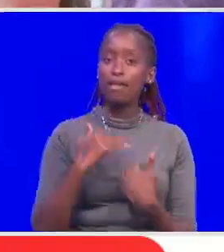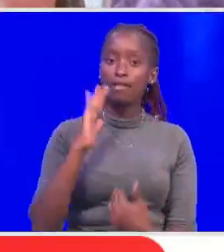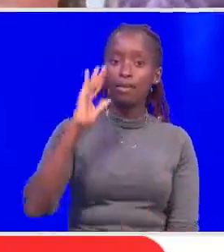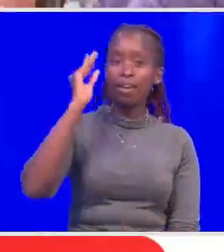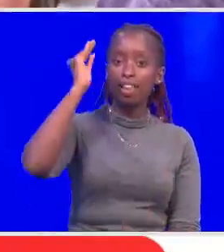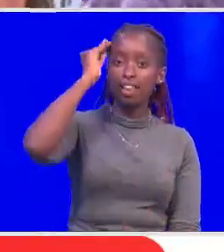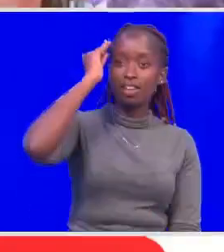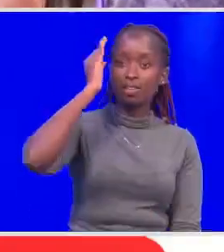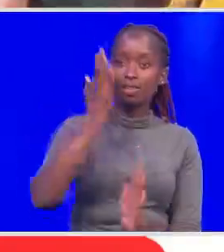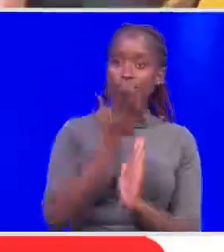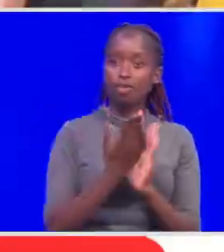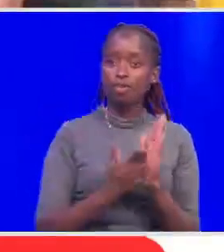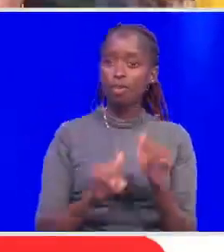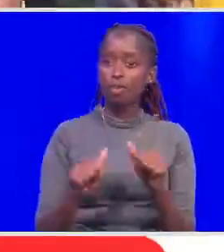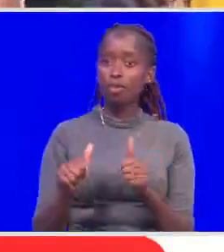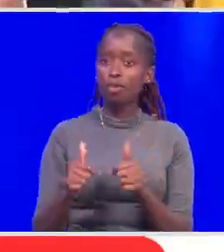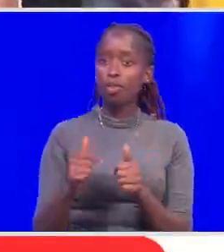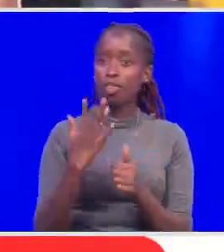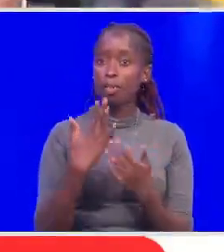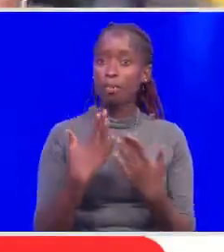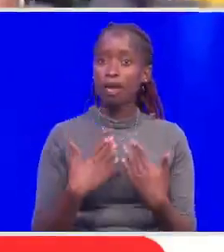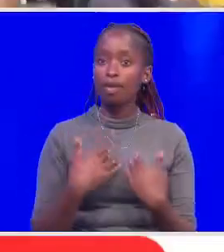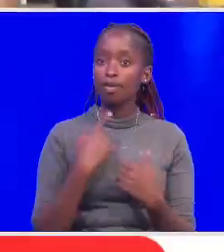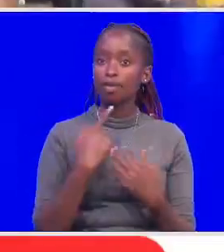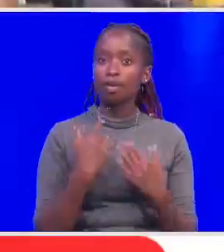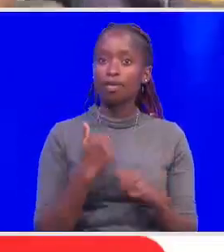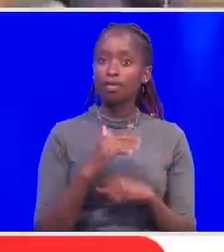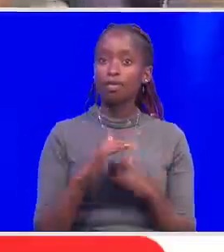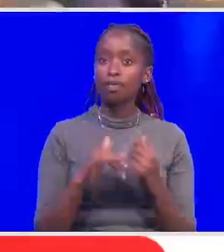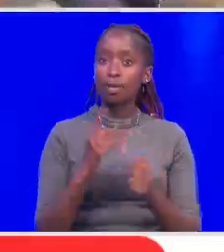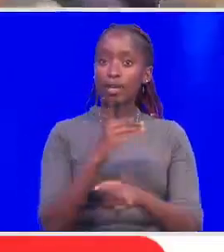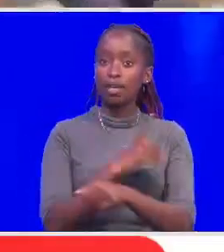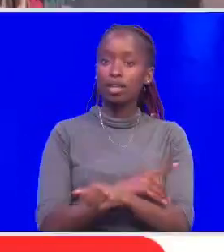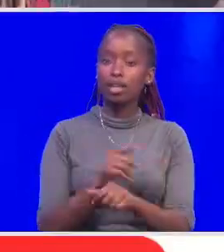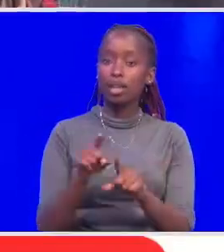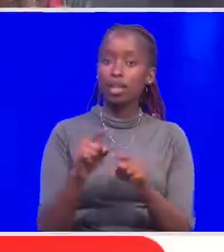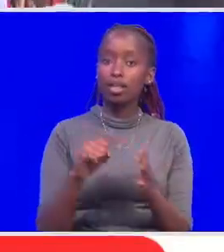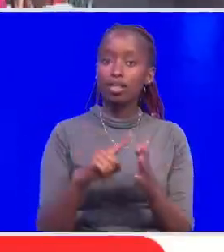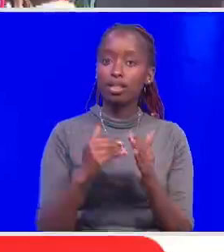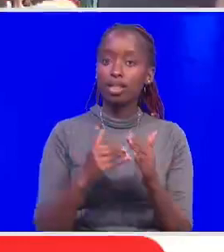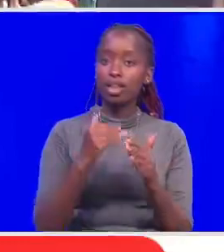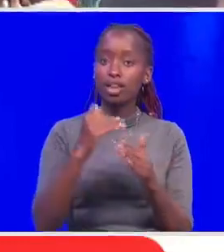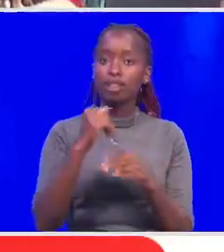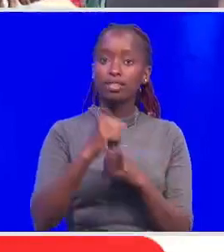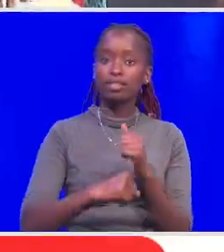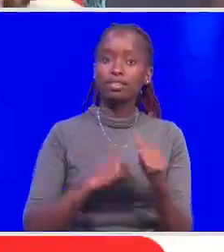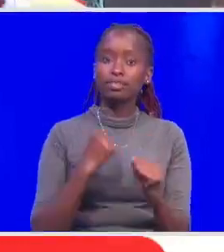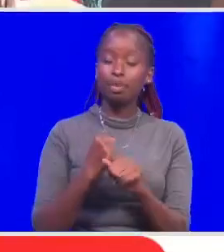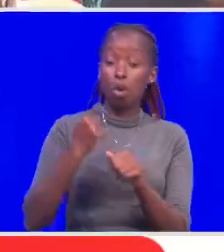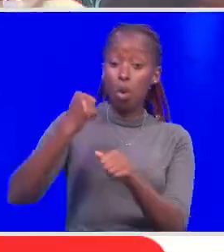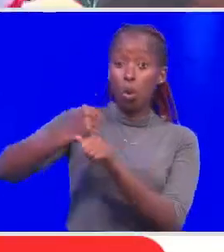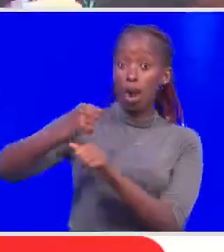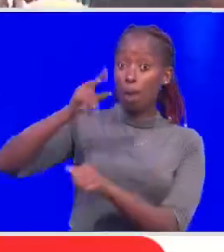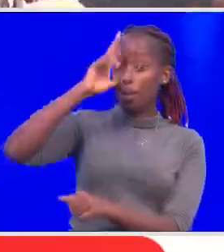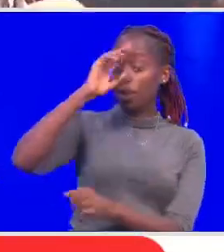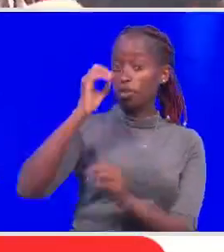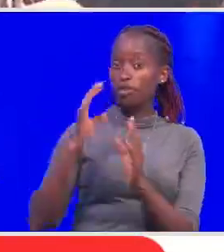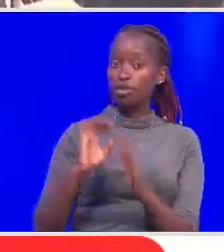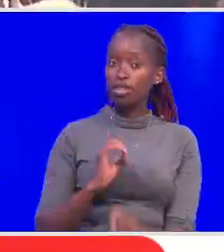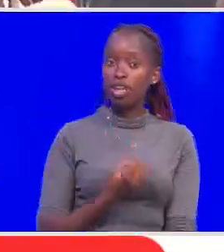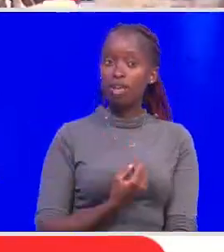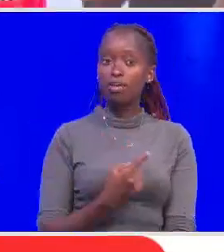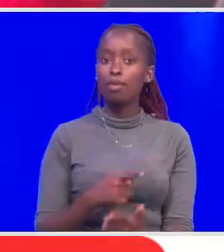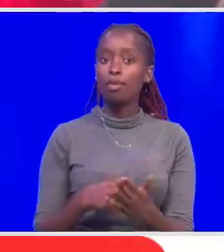hawa wakiahidiwa kuandaliwa siku kama hii pia mwaka ujao. The work of our police officers is to take care of